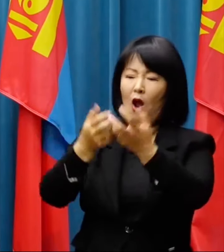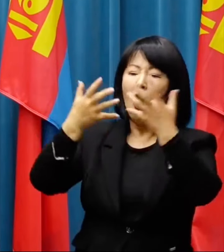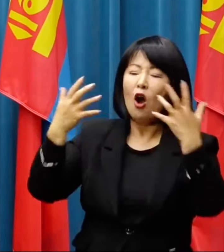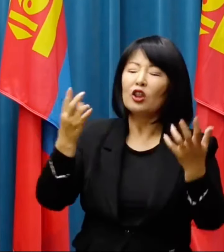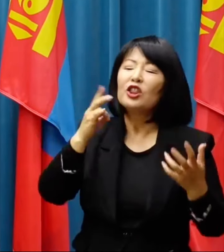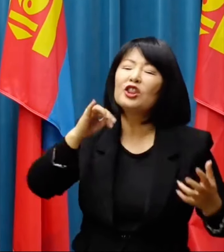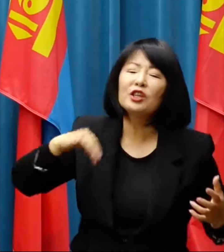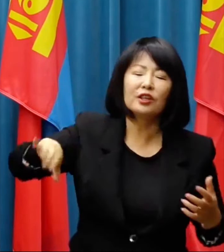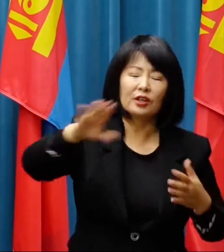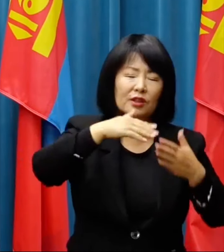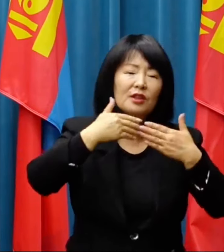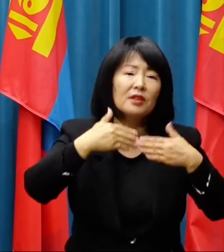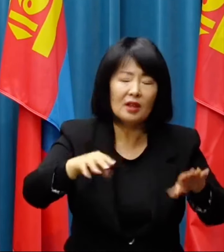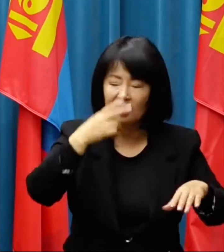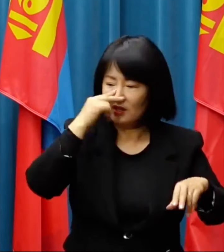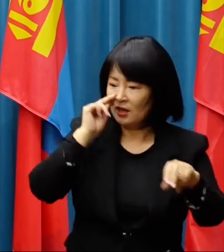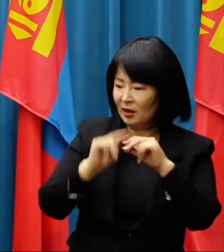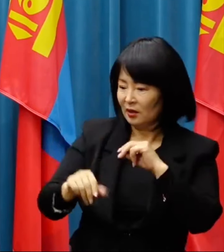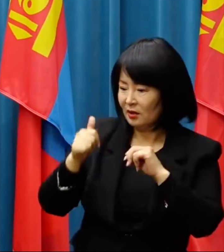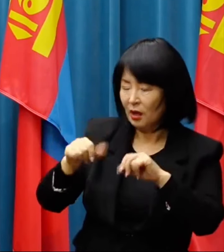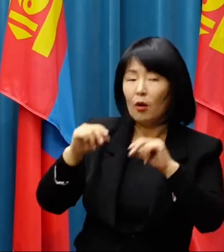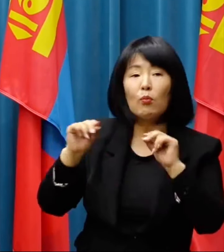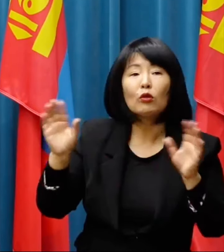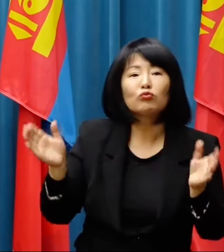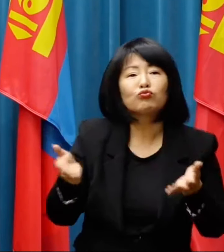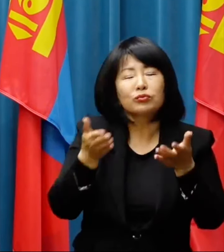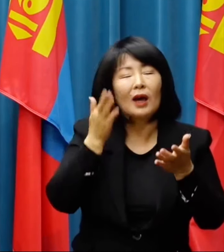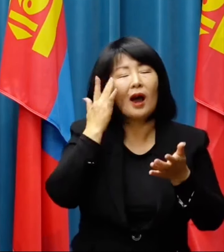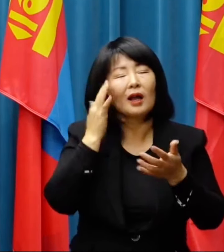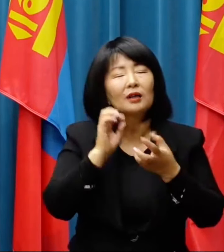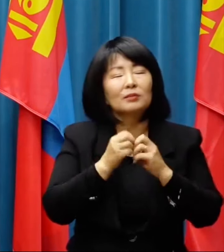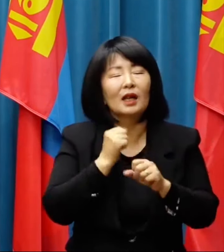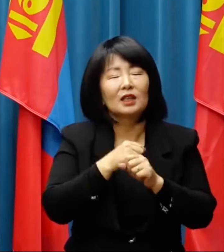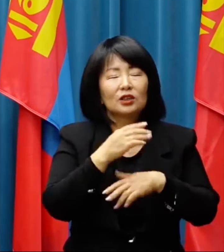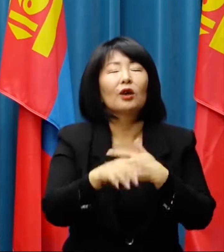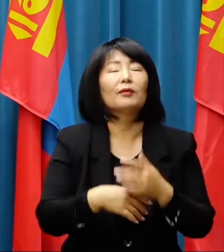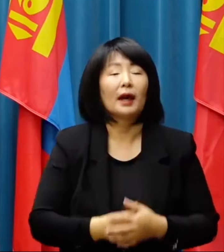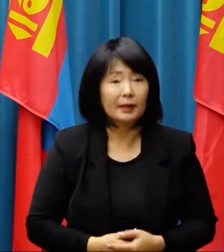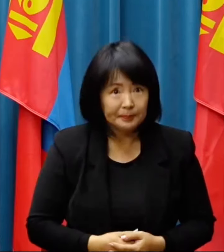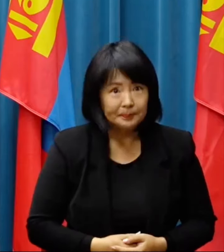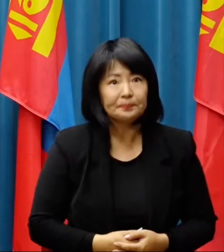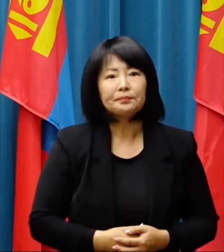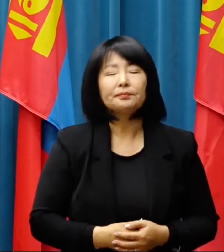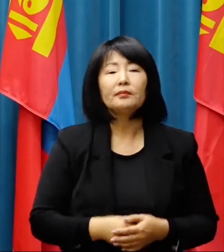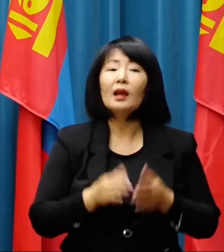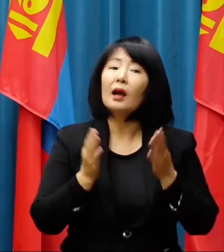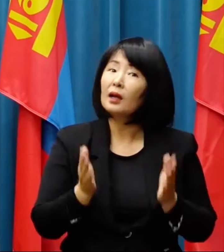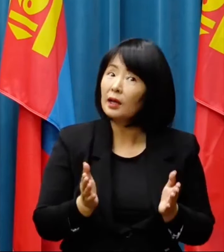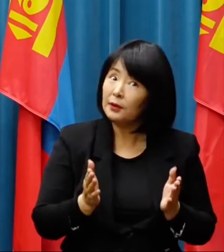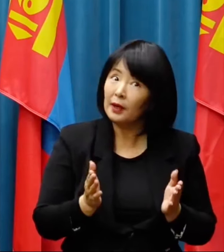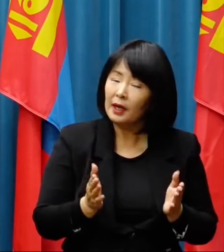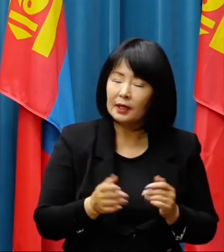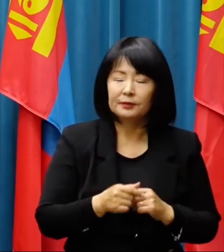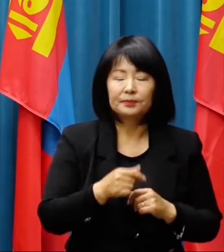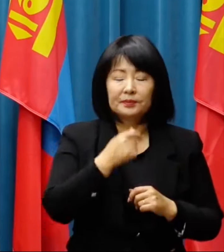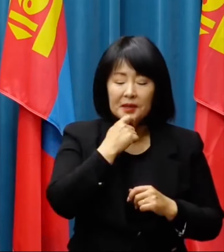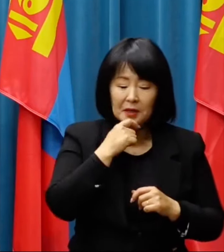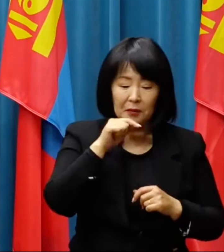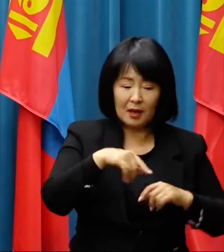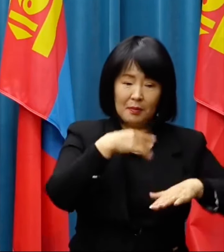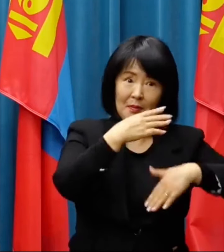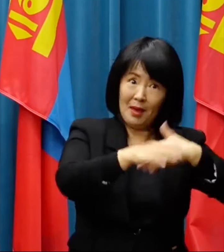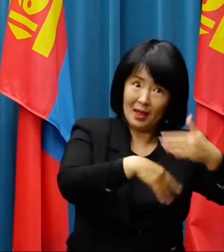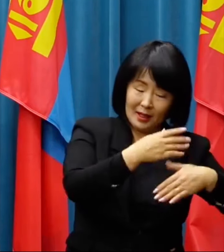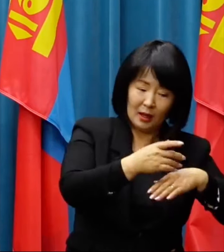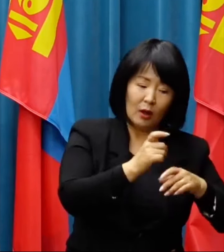нийтэд нээлттэй хяналттай болгох ийм одоо арга хэмжээг авч хэрэгжүүлнэ гэсэн үг. Хэрвээ энэ байдлаар ингээ урагшлаад